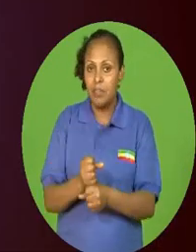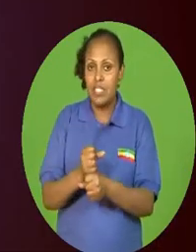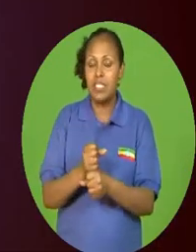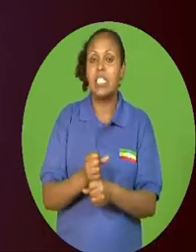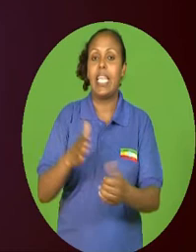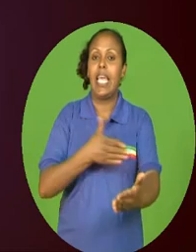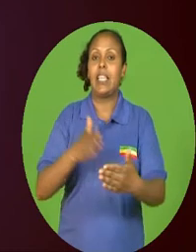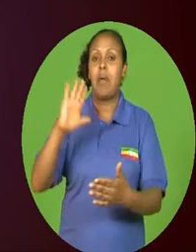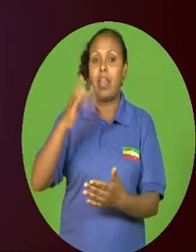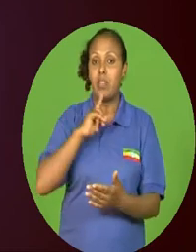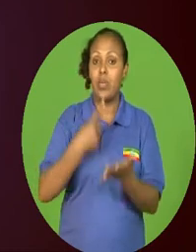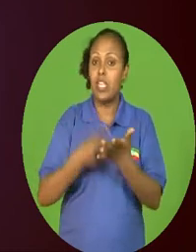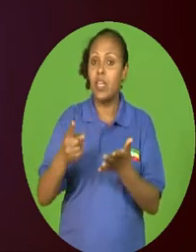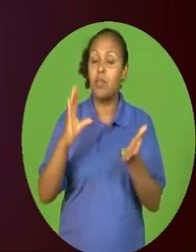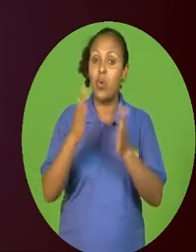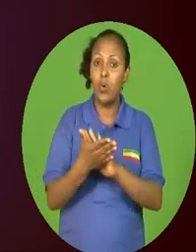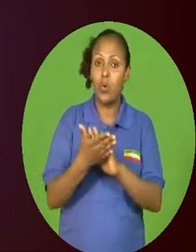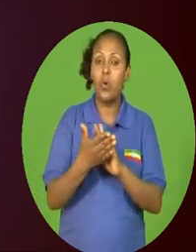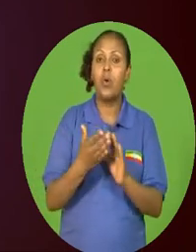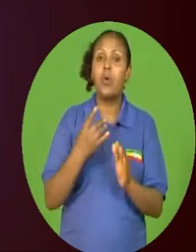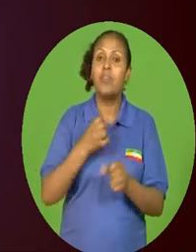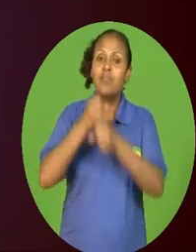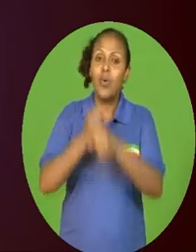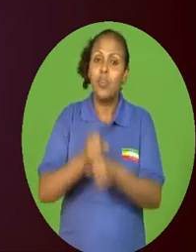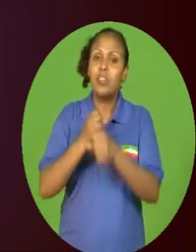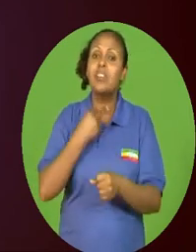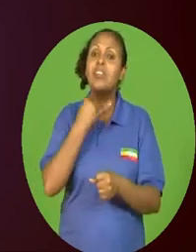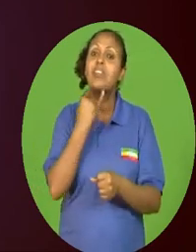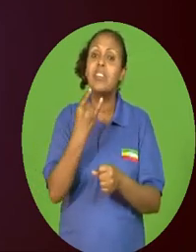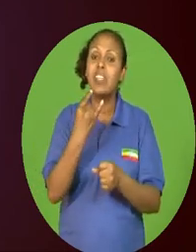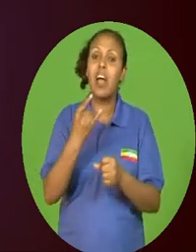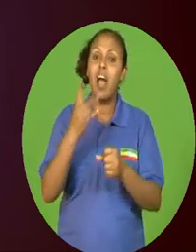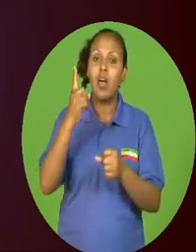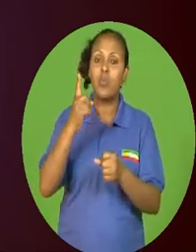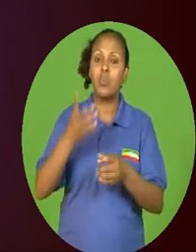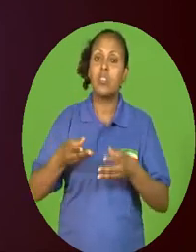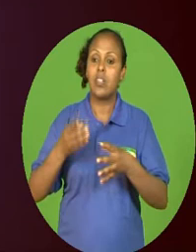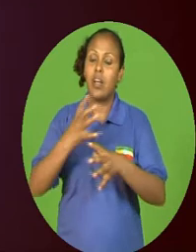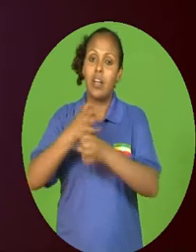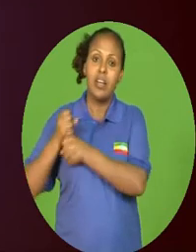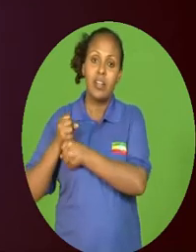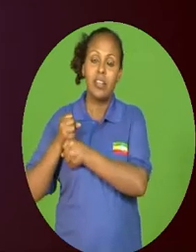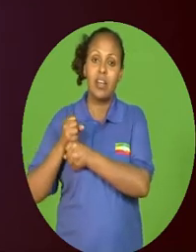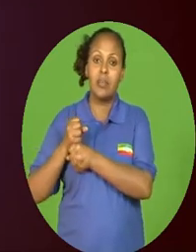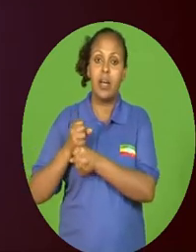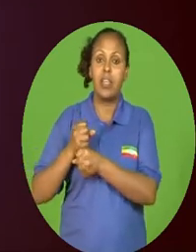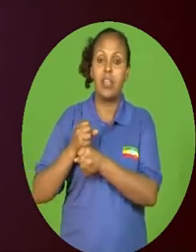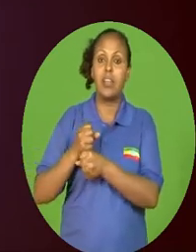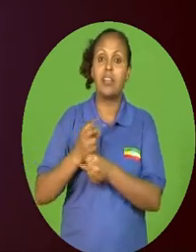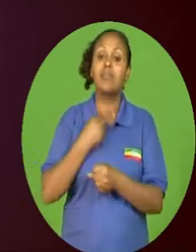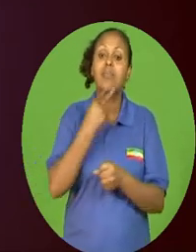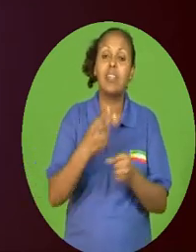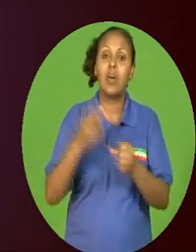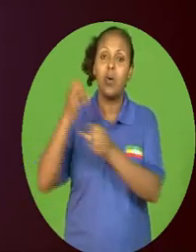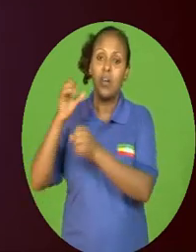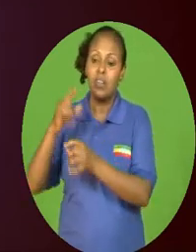ቀለማትን የሚይዝ የግጥም አይነት ነው። ይህ የሚሆነው በአቀንቃኝ ወይም በአቀባይና በተቀንቃኝ